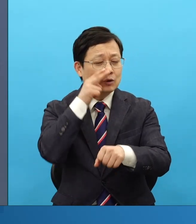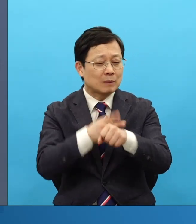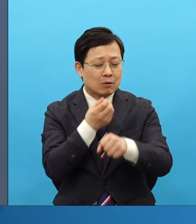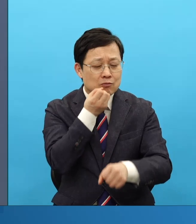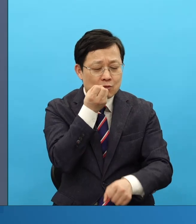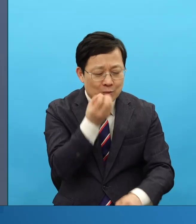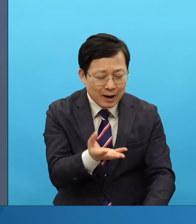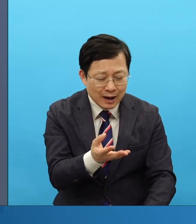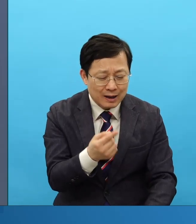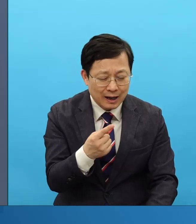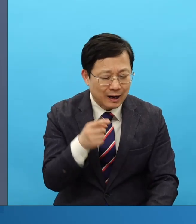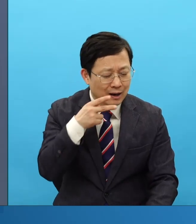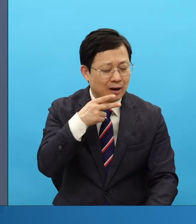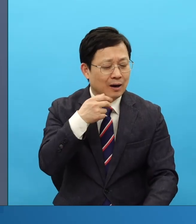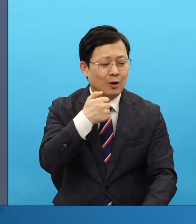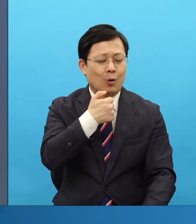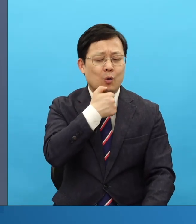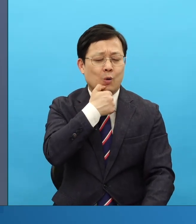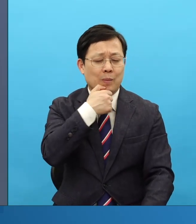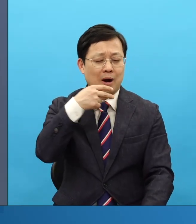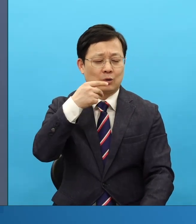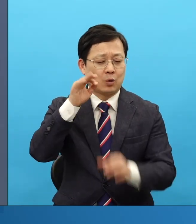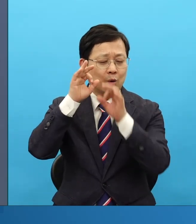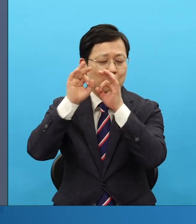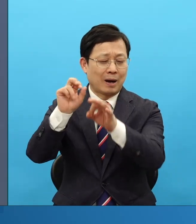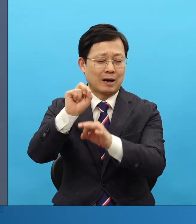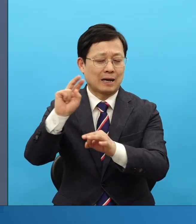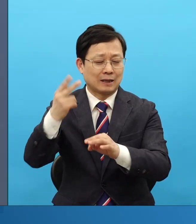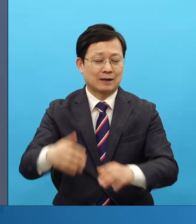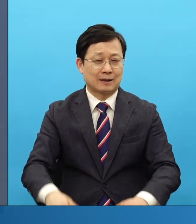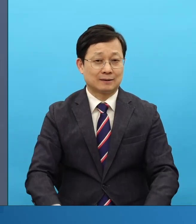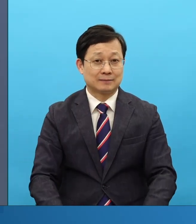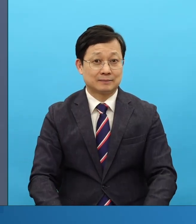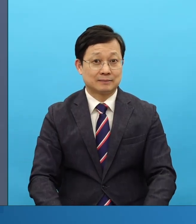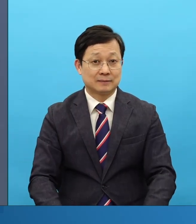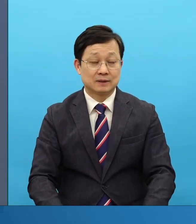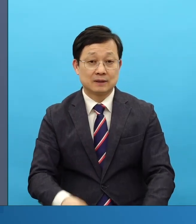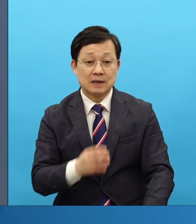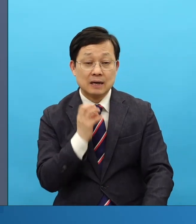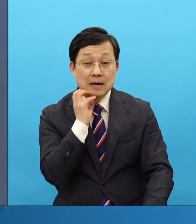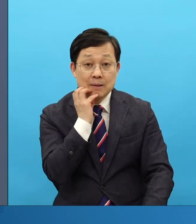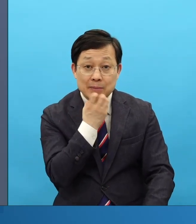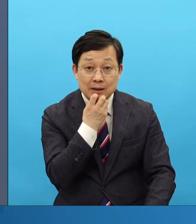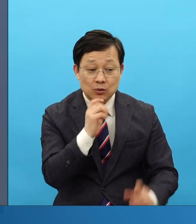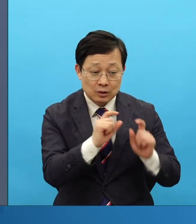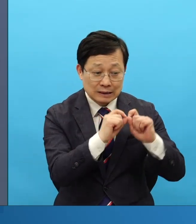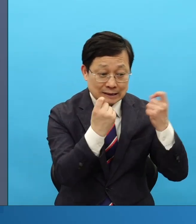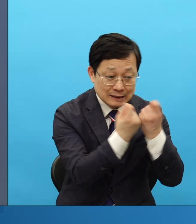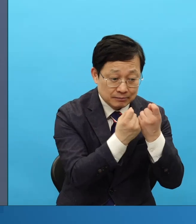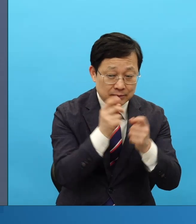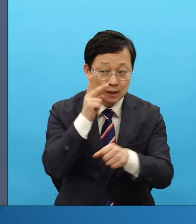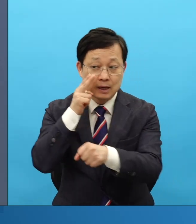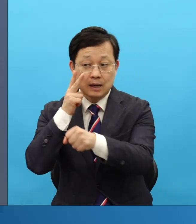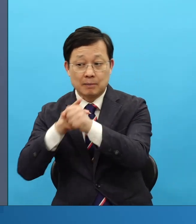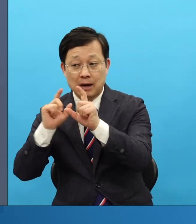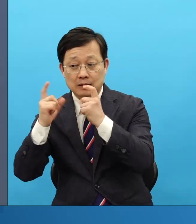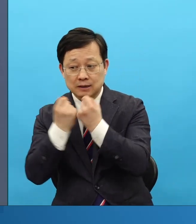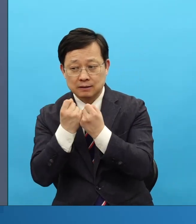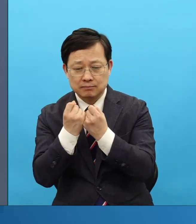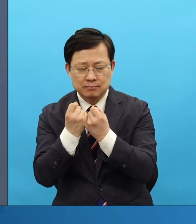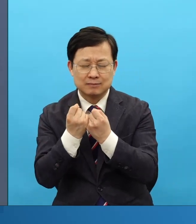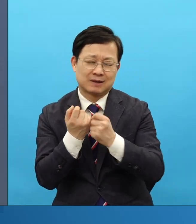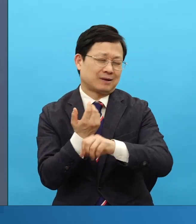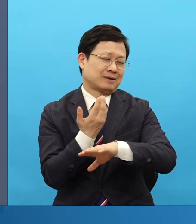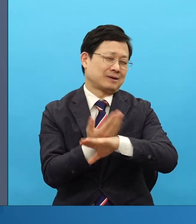we must also see Rome. 예, 베드로 팀처럼 되면 안 돼요. 미안하지만 거기서 제외된 겁니다. And I'm so sorry, you cannot be 세계 like the team 선교는 of Peter. 바울 팀이